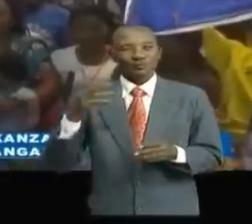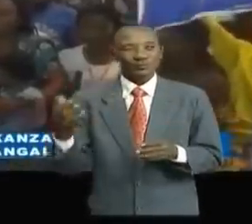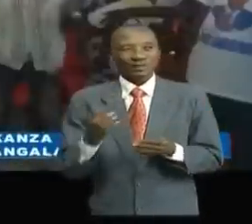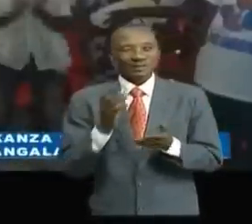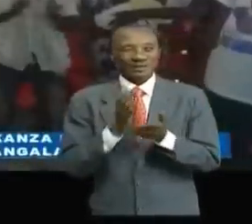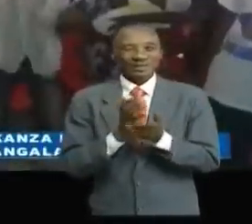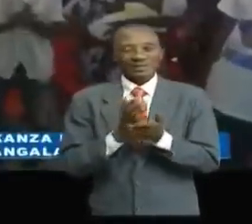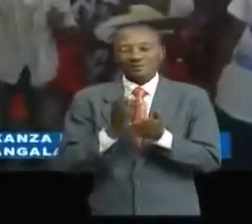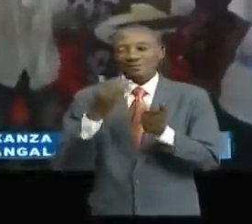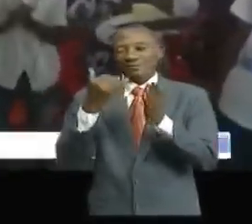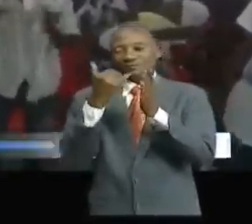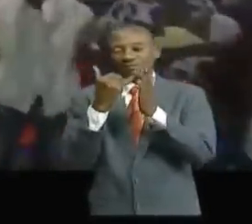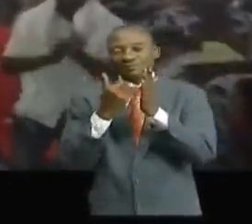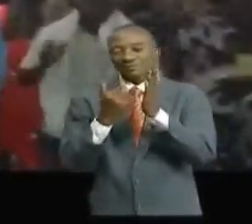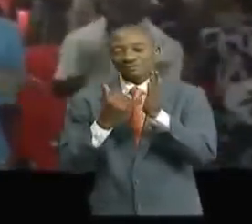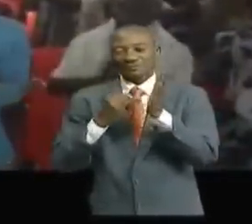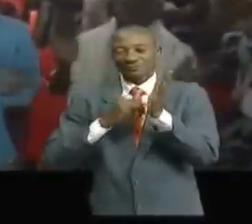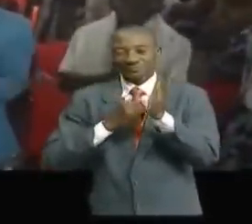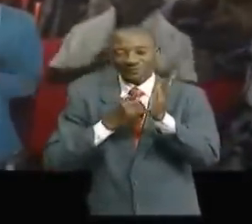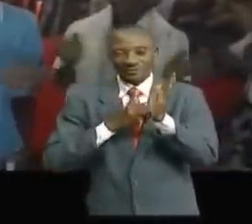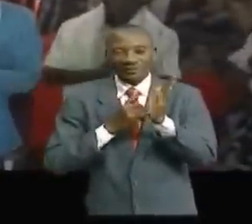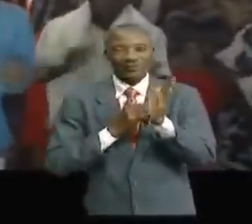a réservé un accueil chaleureux.